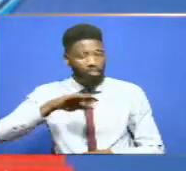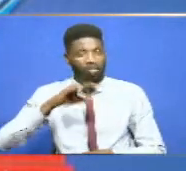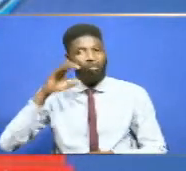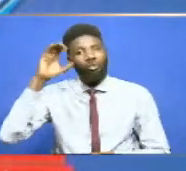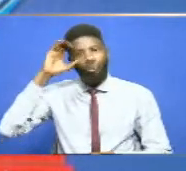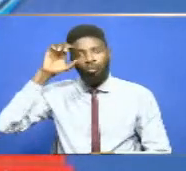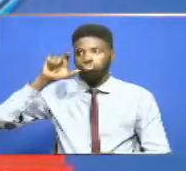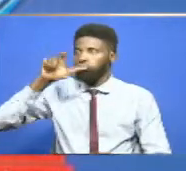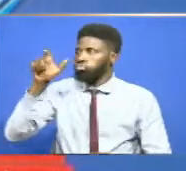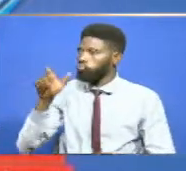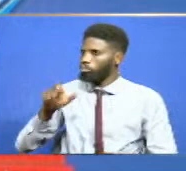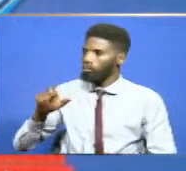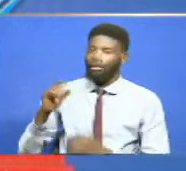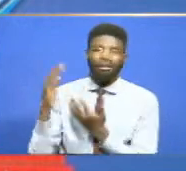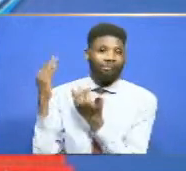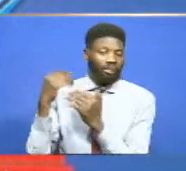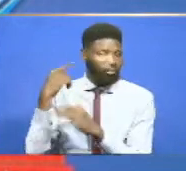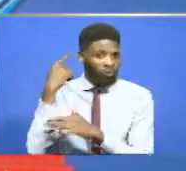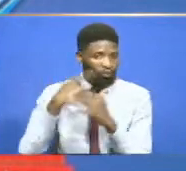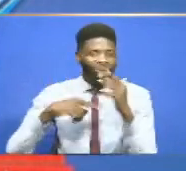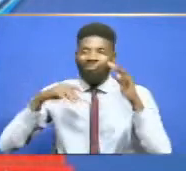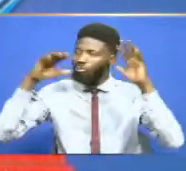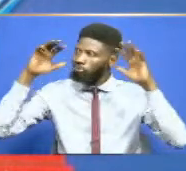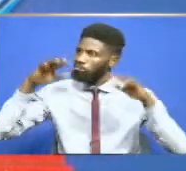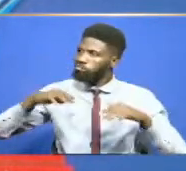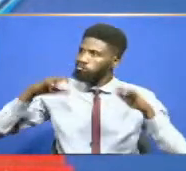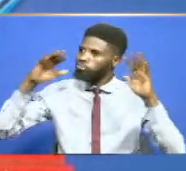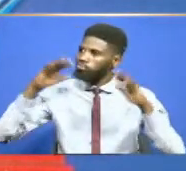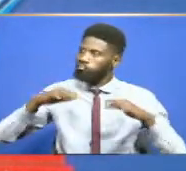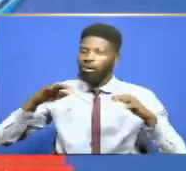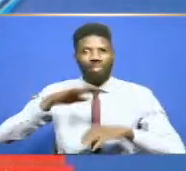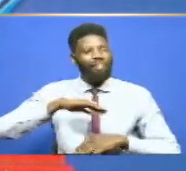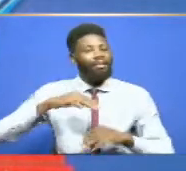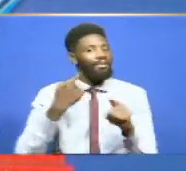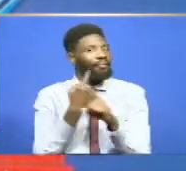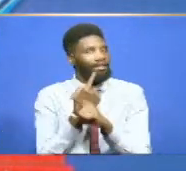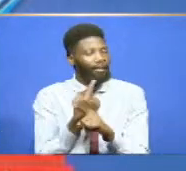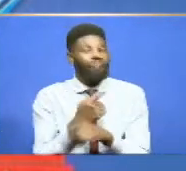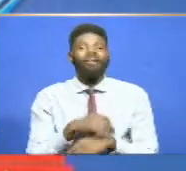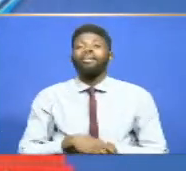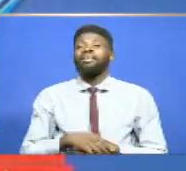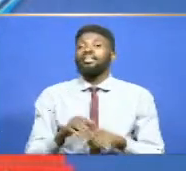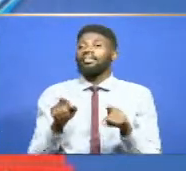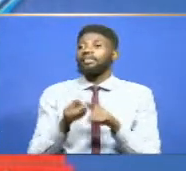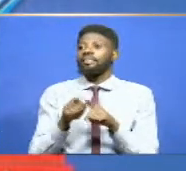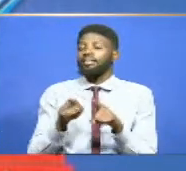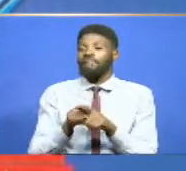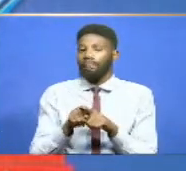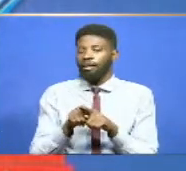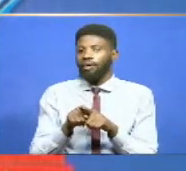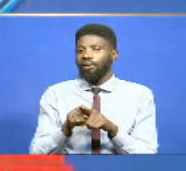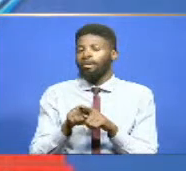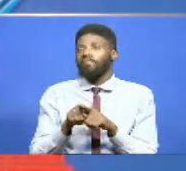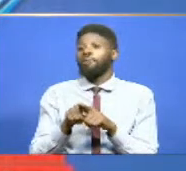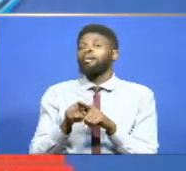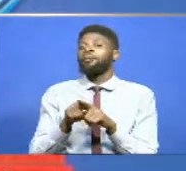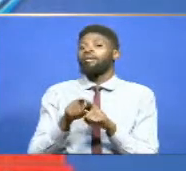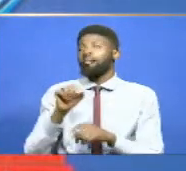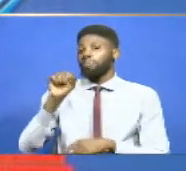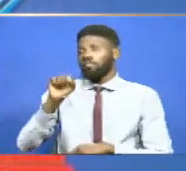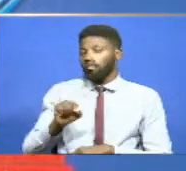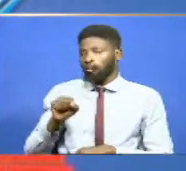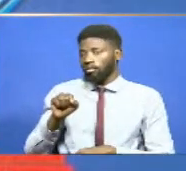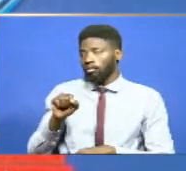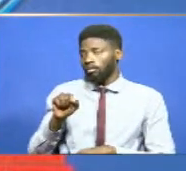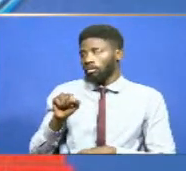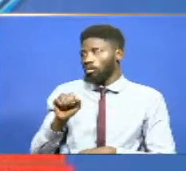pwani ambapo tunatarajia mvua kunyesha katika maeneo kadhaa kaskazini mashariki mwa nchi. Vile vile tutaendelea na hali ya mvua katika